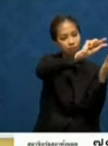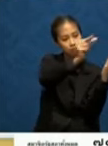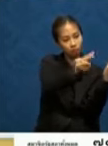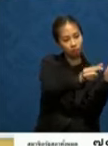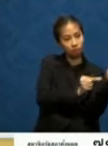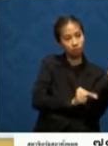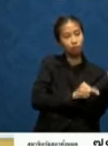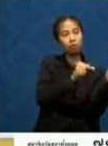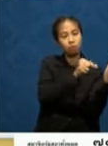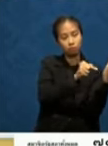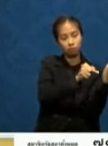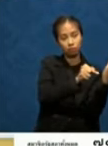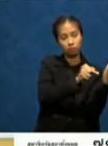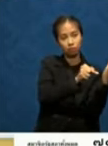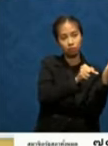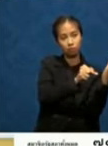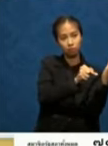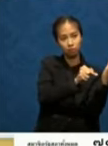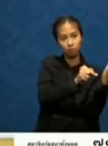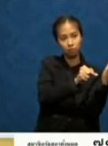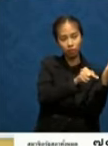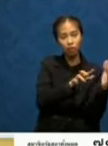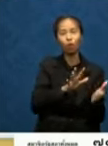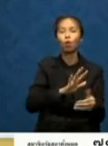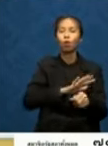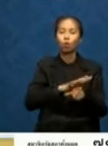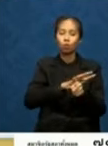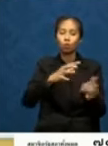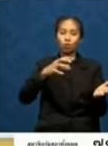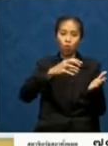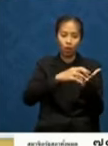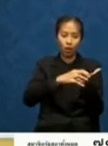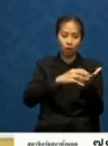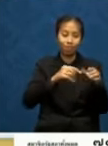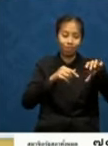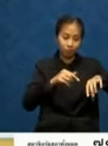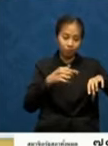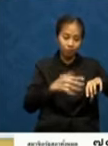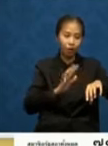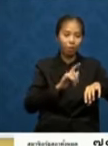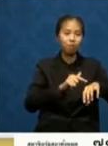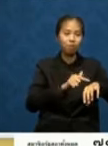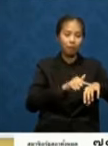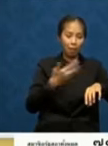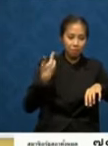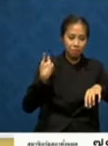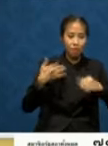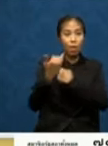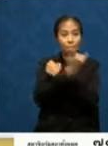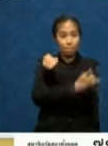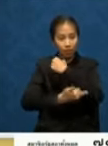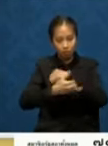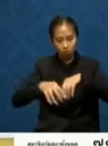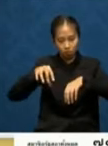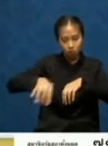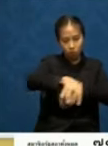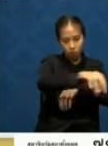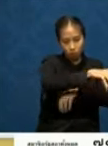มนแลนด์และอยู่ตรงกลางของกลุ่มประเทศแม่น้ำโขงความร่วมมือมีถึง13กรอบ